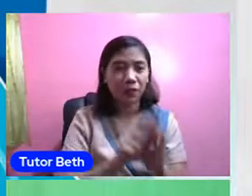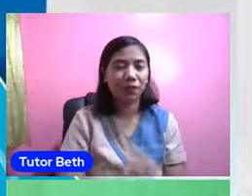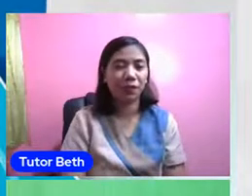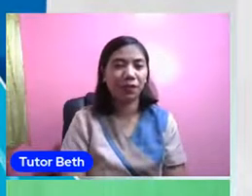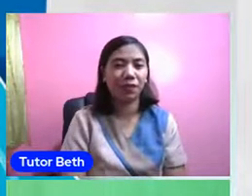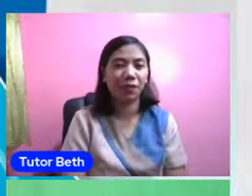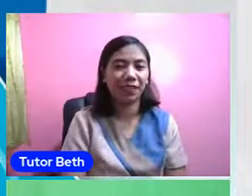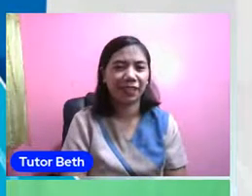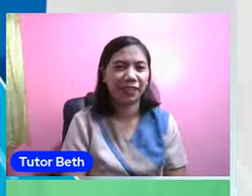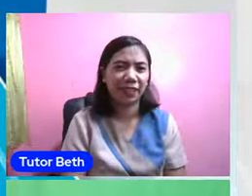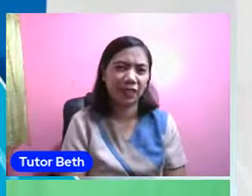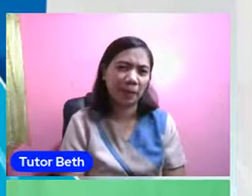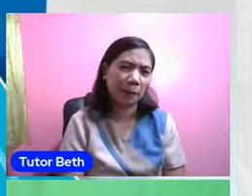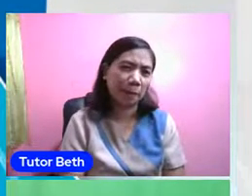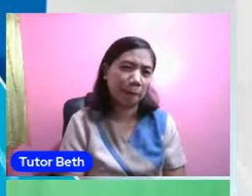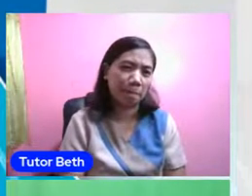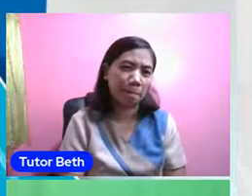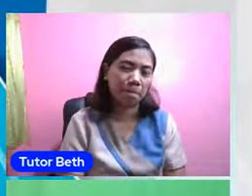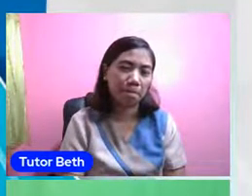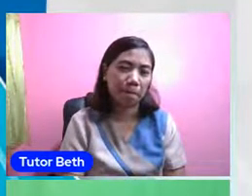Sige nga. Hintay natin ha.